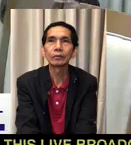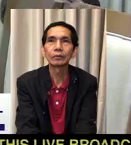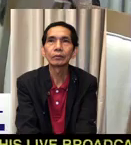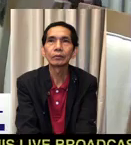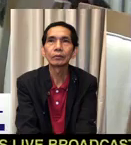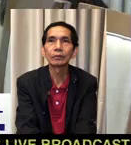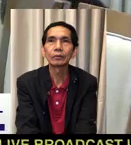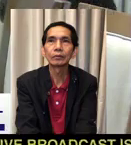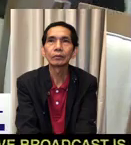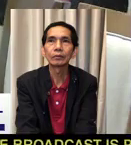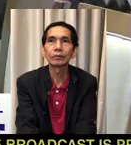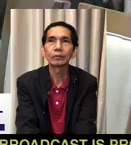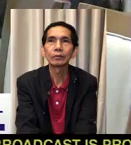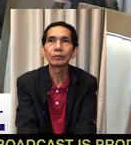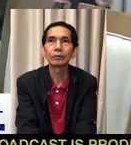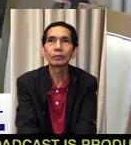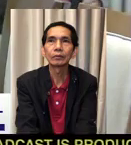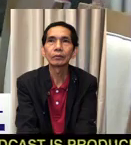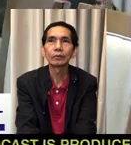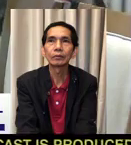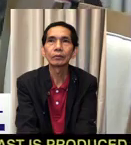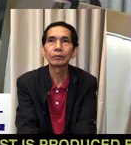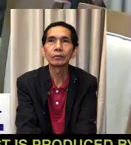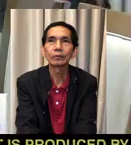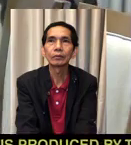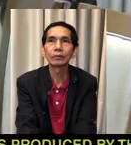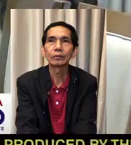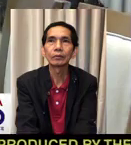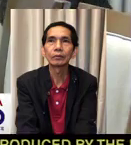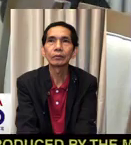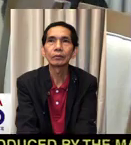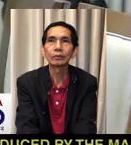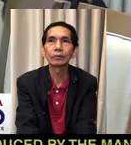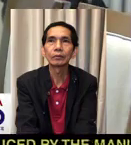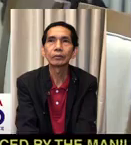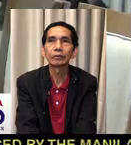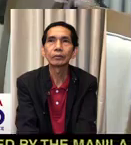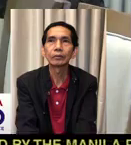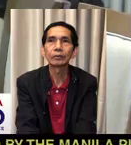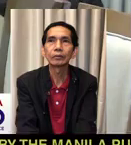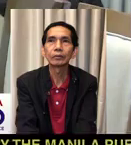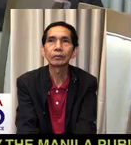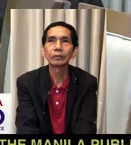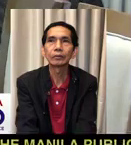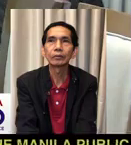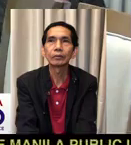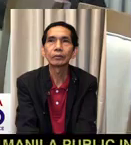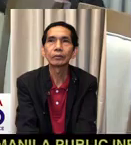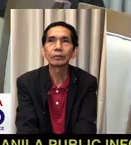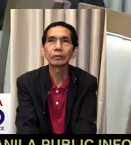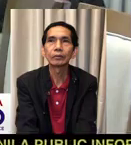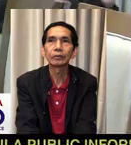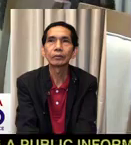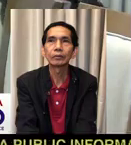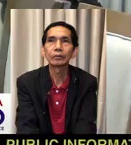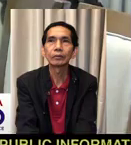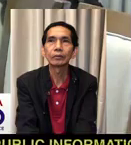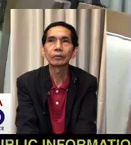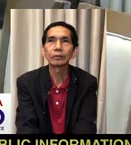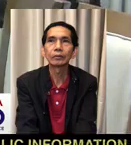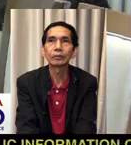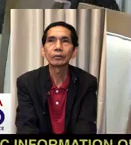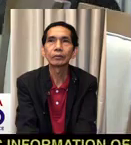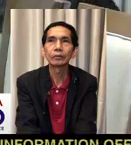malaki. Kasi kahit maliit, dapat binibigyan ng atensyon ng pamahalaan. Dahil yung maliit na